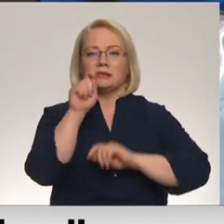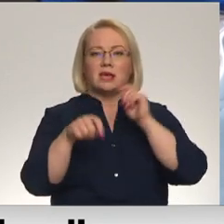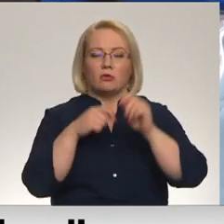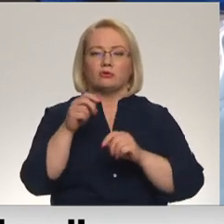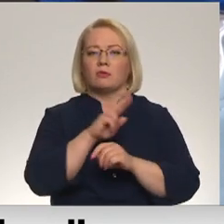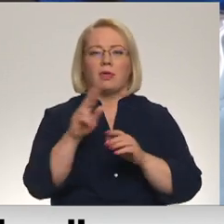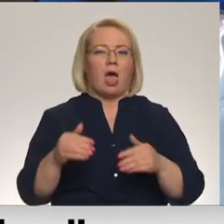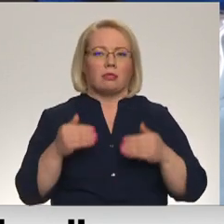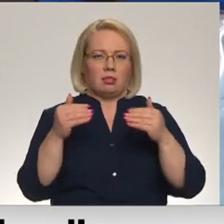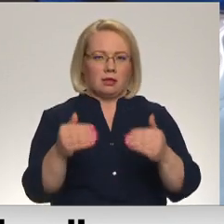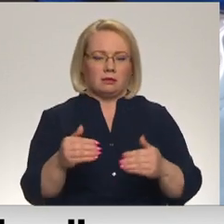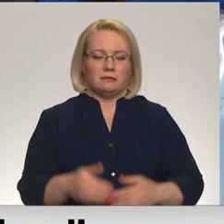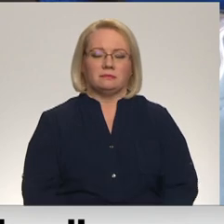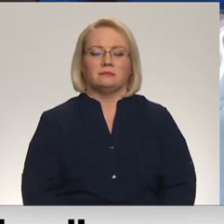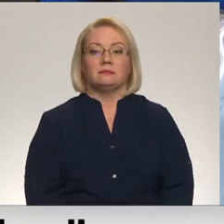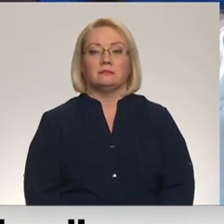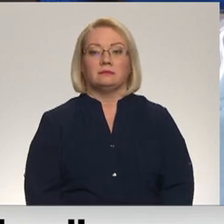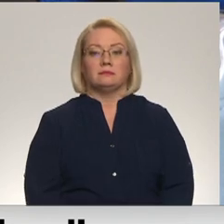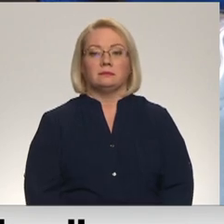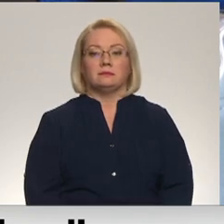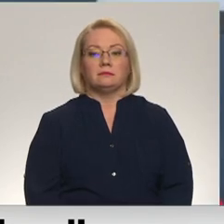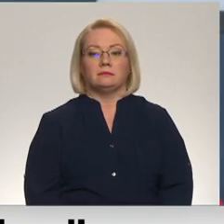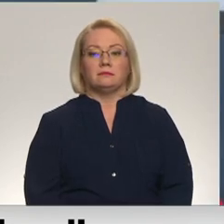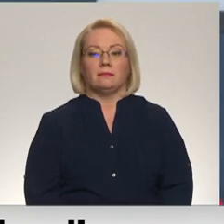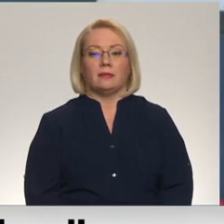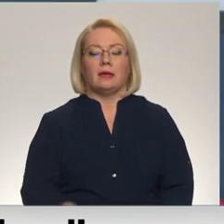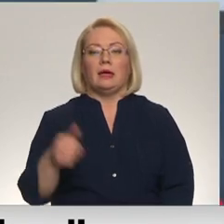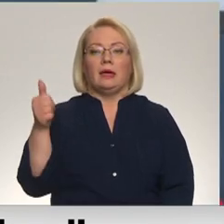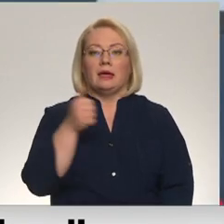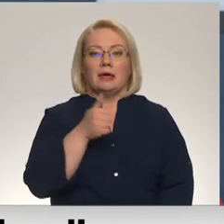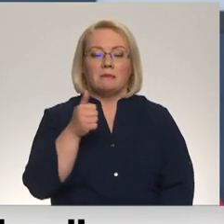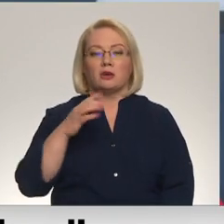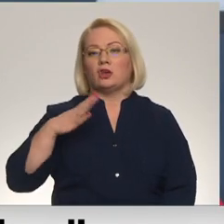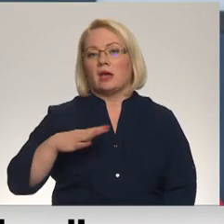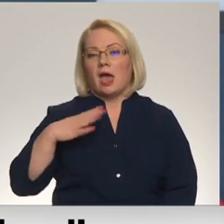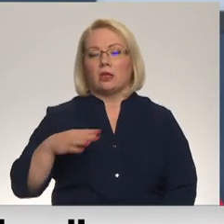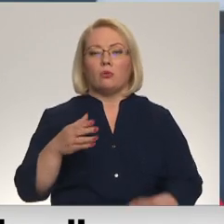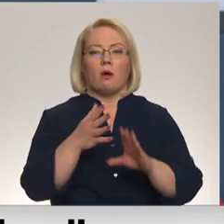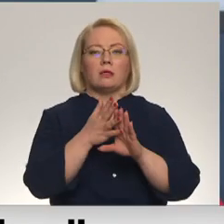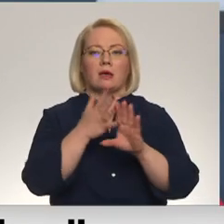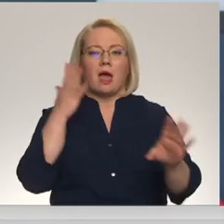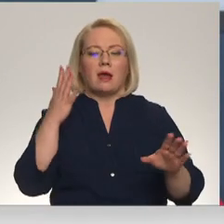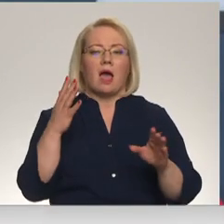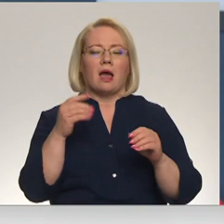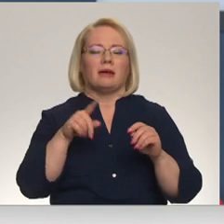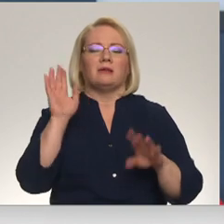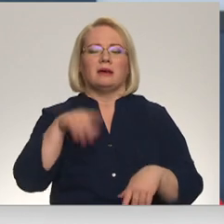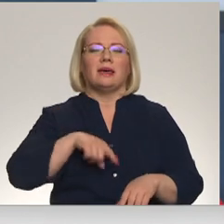saspiežam. Lēni palaižam, sašu viskārtībā. Īpaši gaidot garās lieldienu brīvdienas,